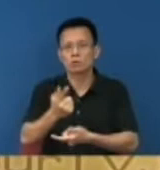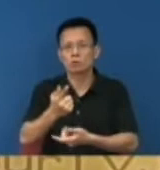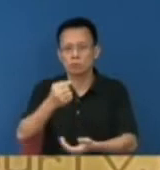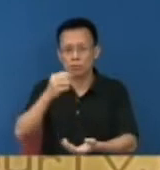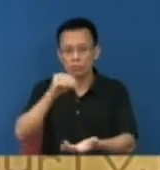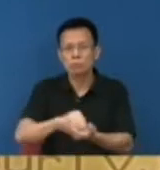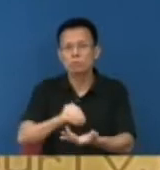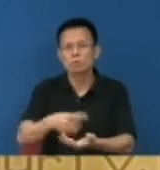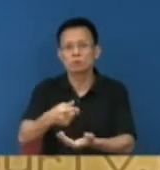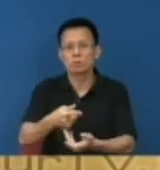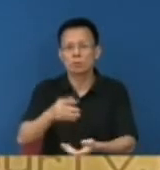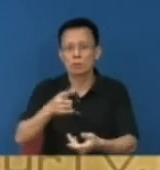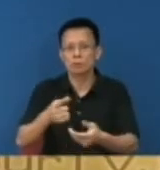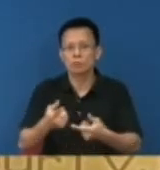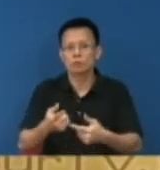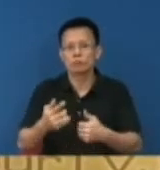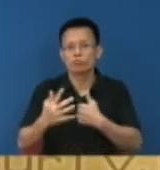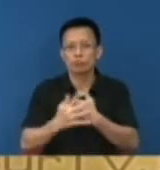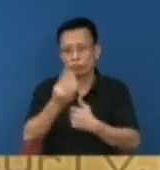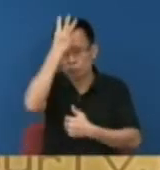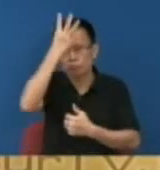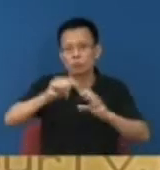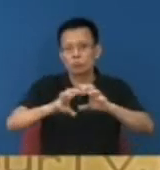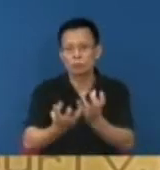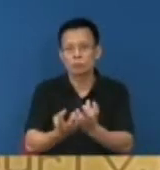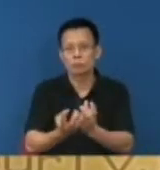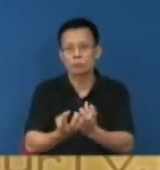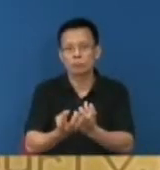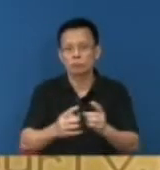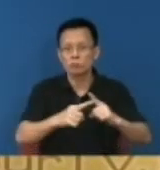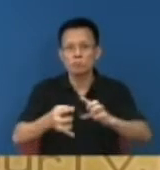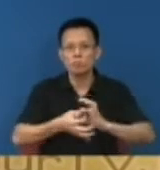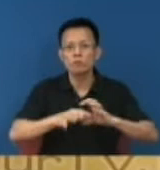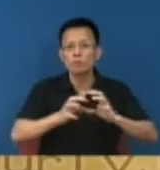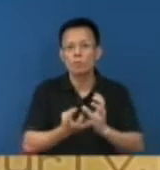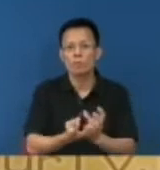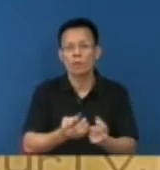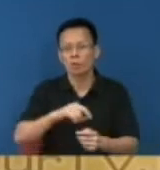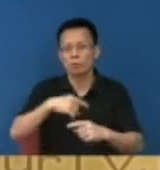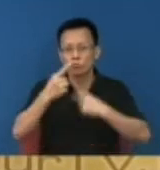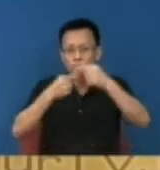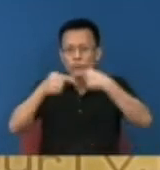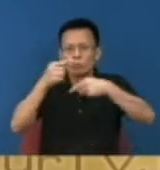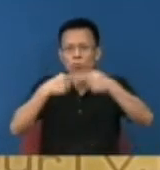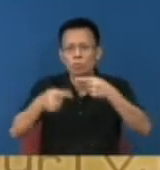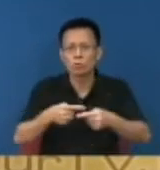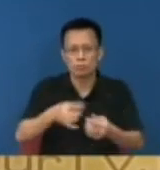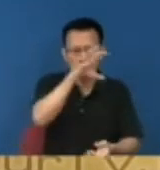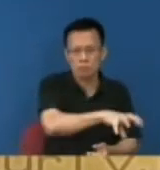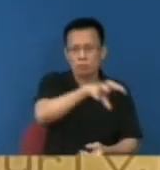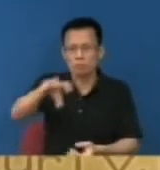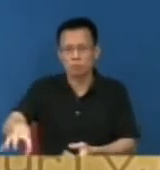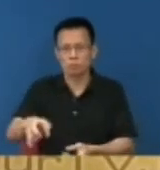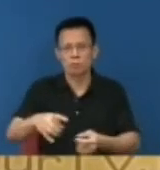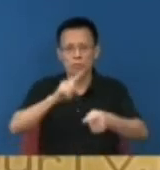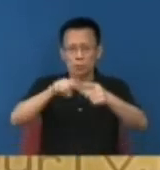當這個保皇黨這個民建聯其實他所有的說辭都是抄這個文匯大公啊、商